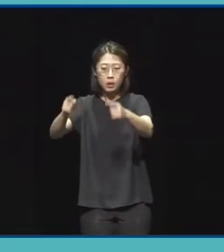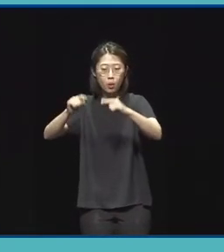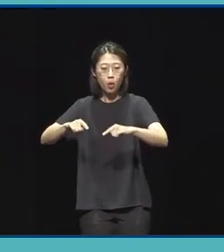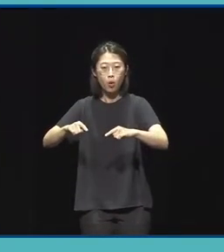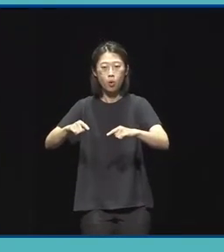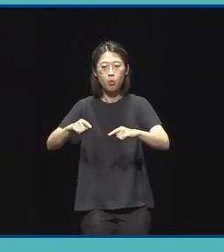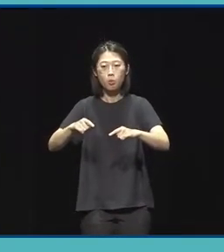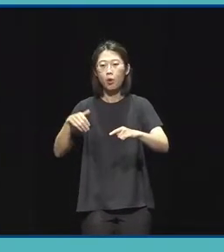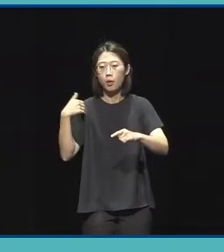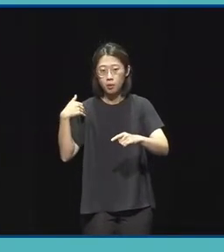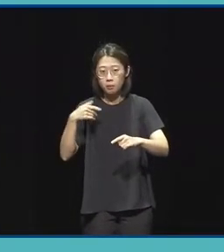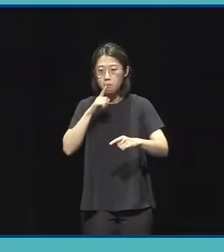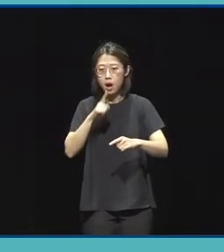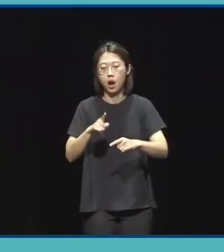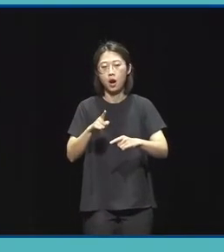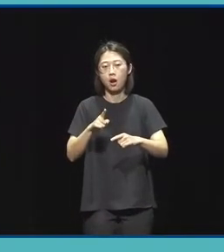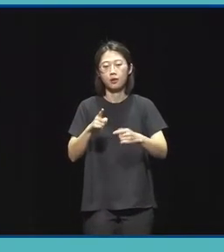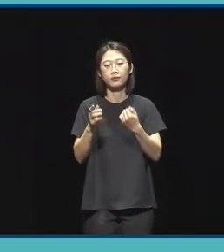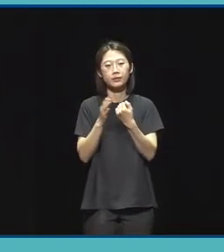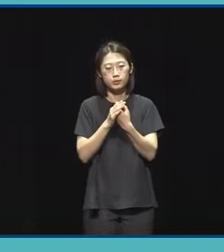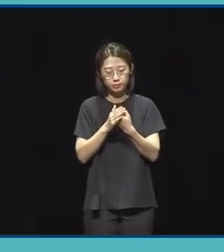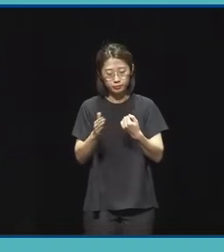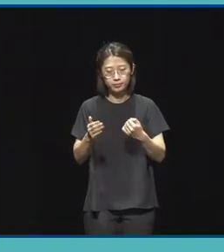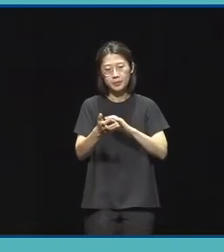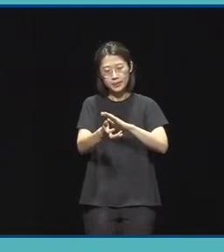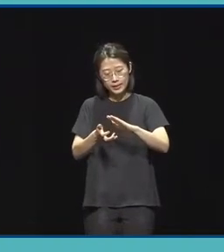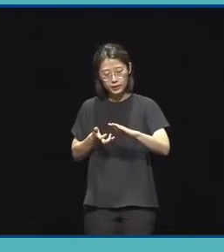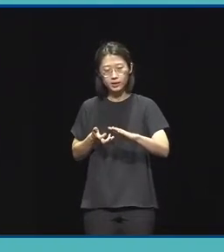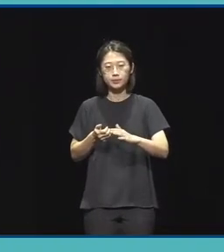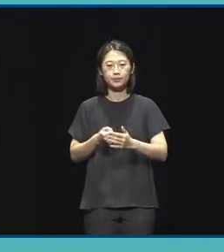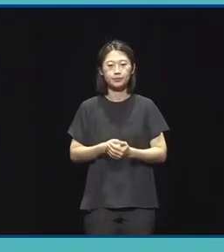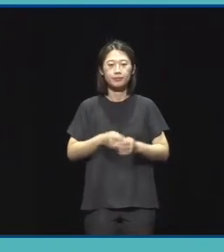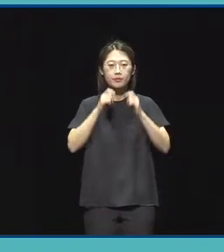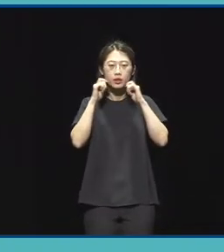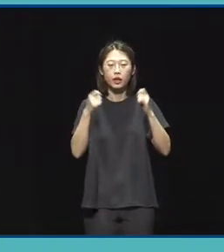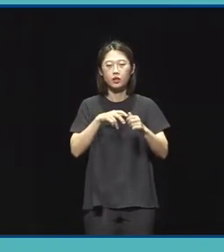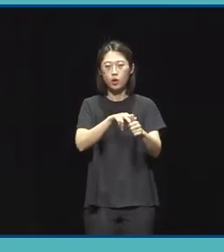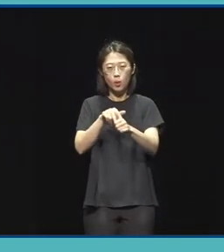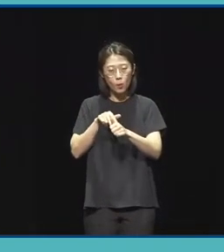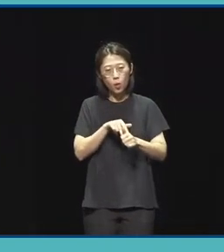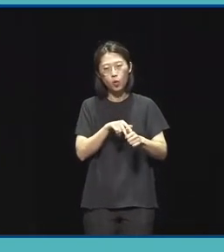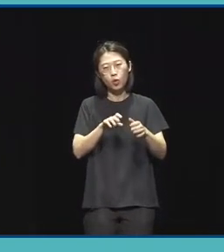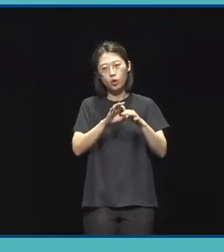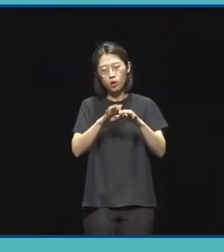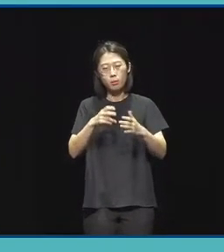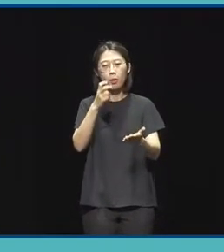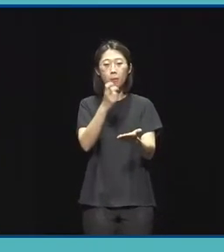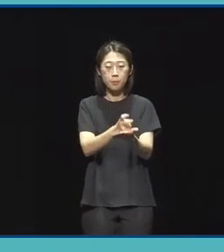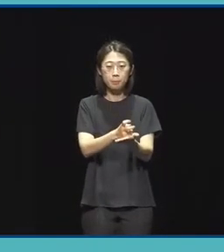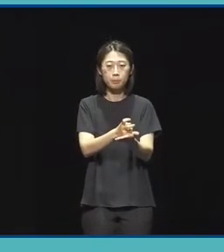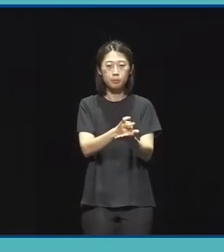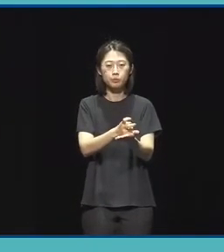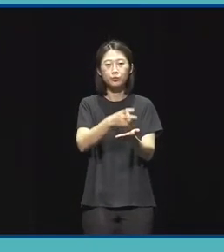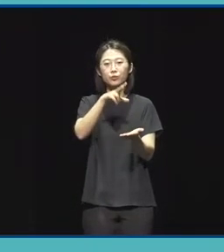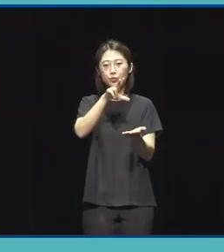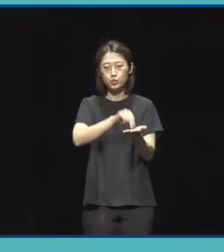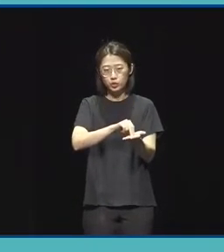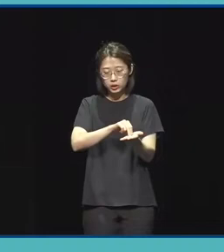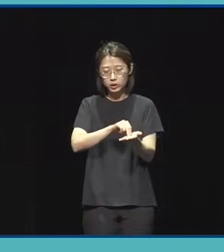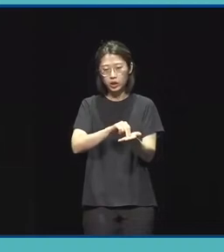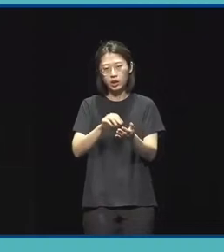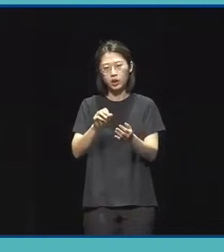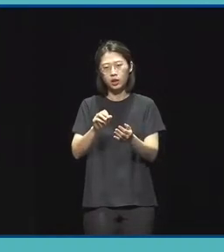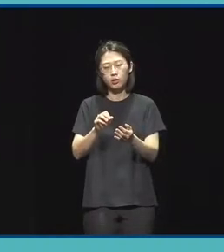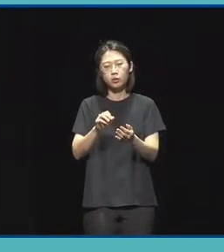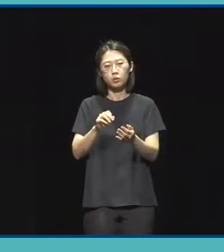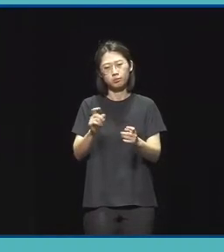몰랐어요라고 하시는 경우들이 있었습니다 그래서 이런 것들은 개인정보에 대한 무단 도형이나 다양한 법적 문제가 제기될 수 있기